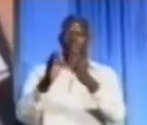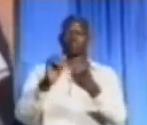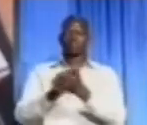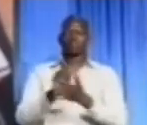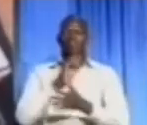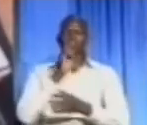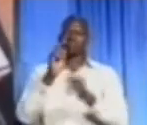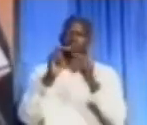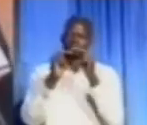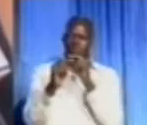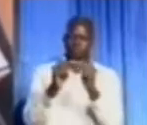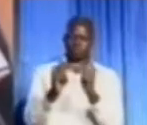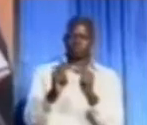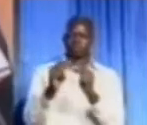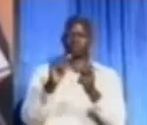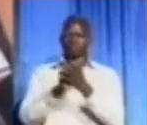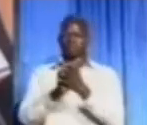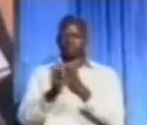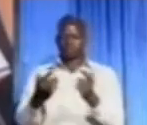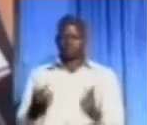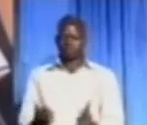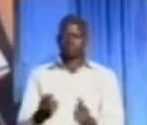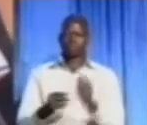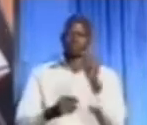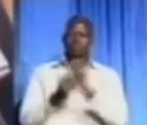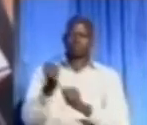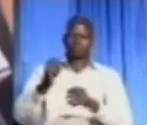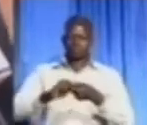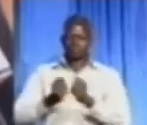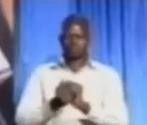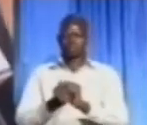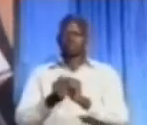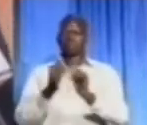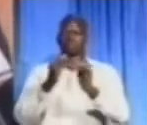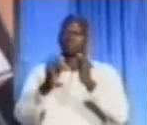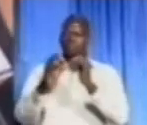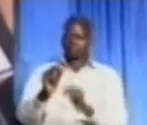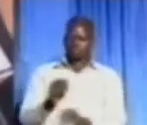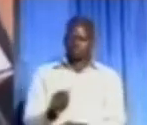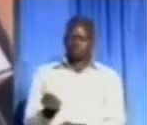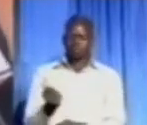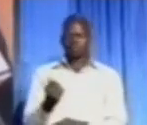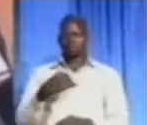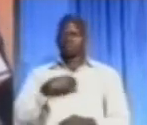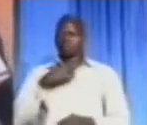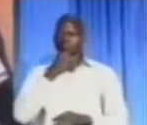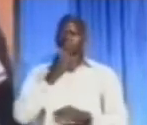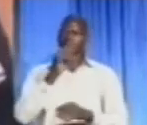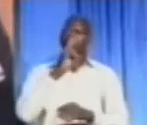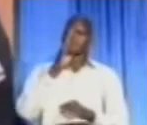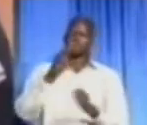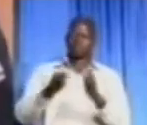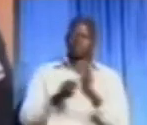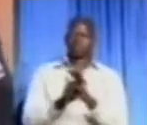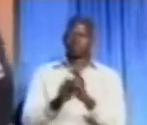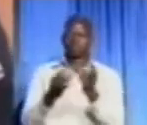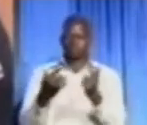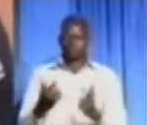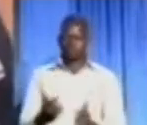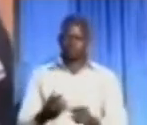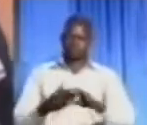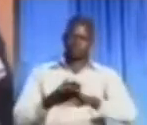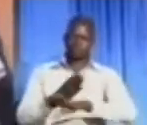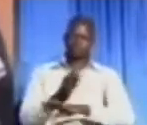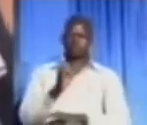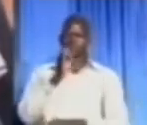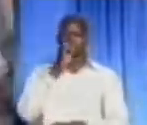niveau de cet ouvrage seulement qui est plus critique. Sinon les autres là, c'est des ouvrages là où il n'y a pas vraiment les zones de traversée d'eau vraiment